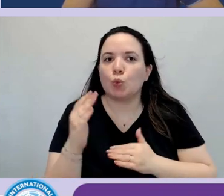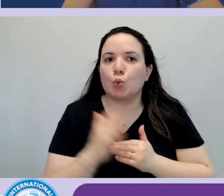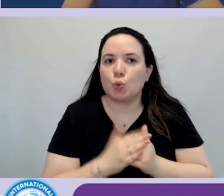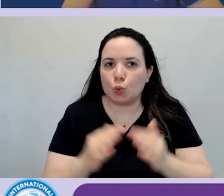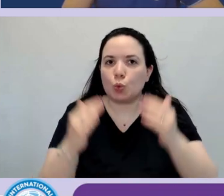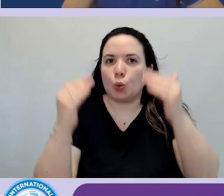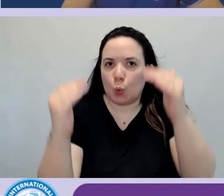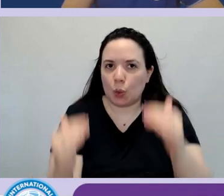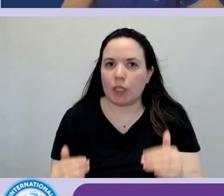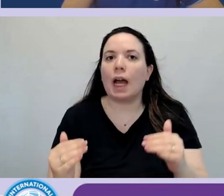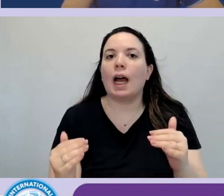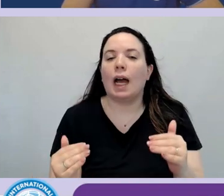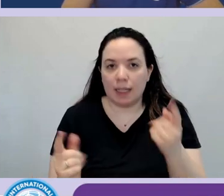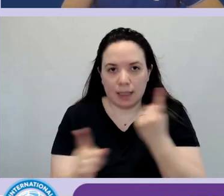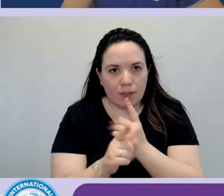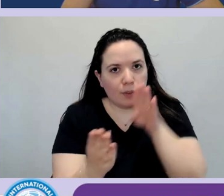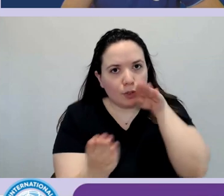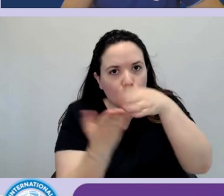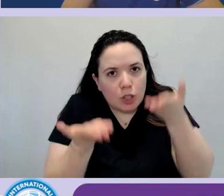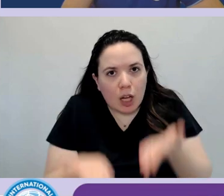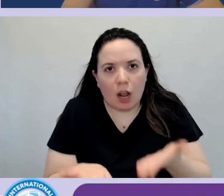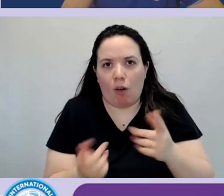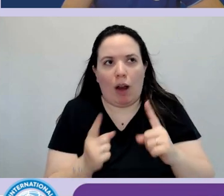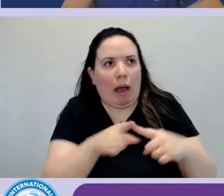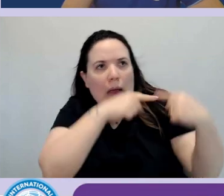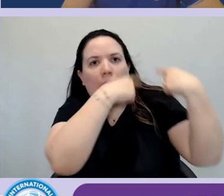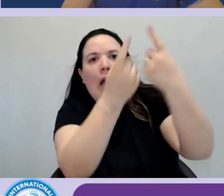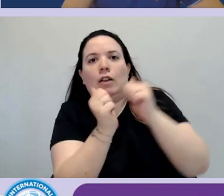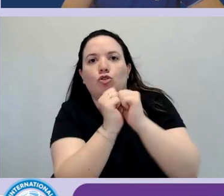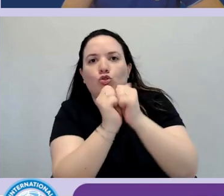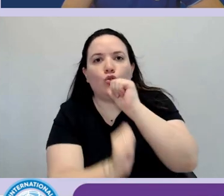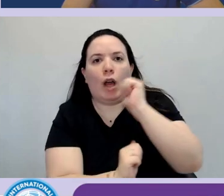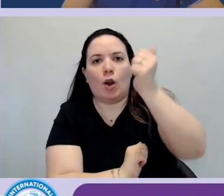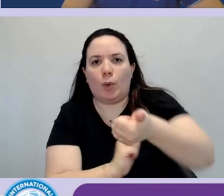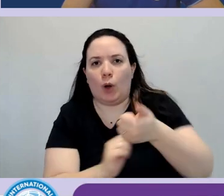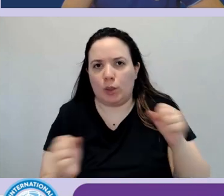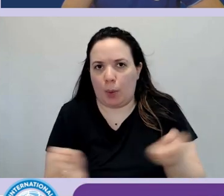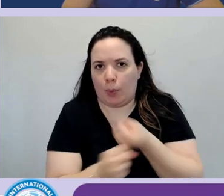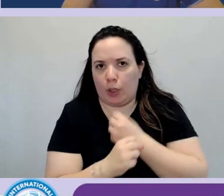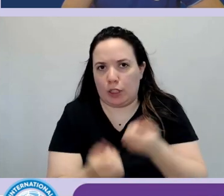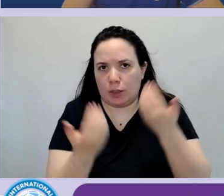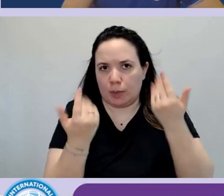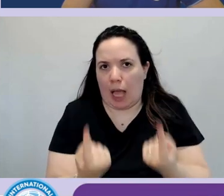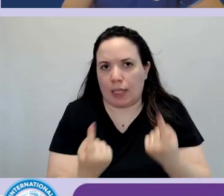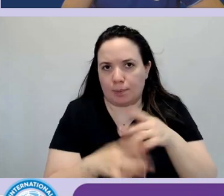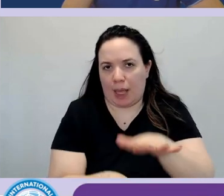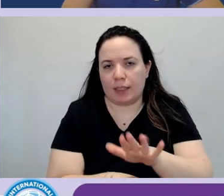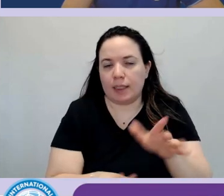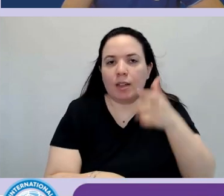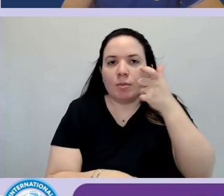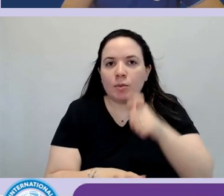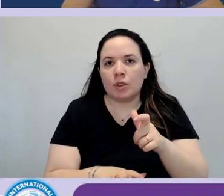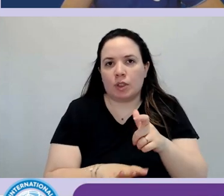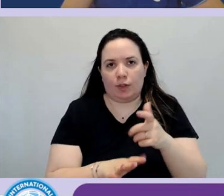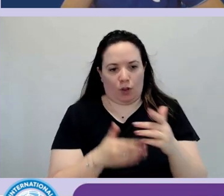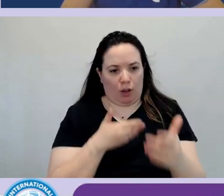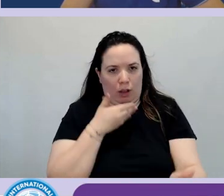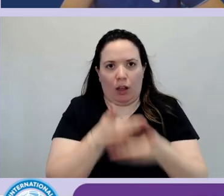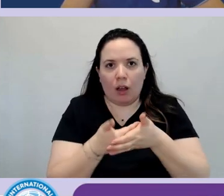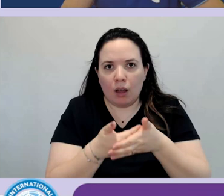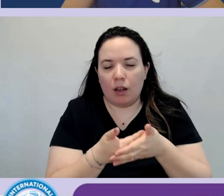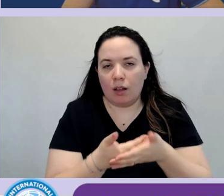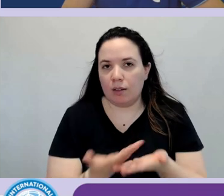vanno affrontati e non si può aspettare Giugno prossimo quando le 2.2 saranno ufficialmente